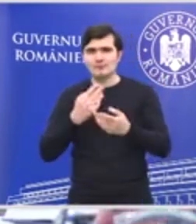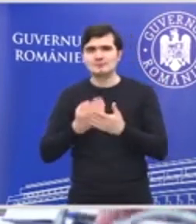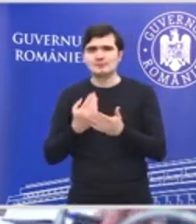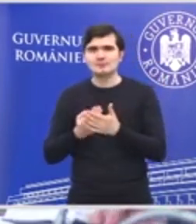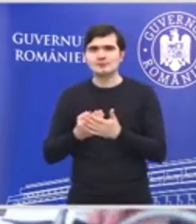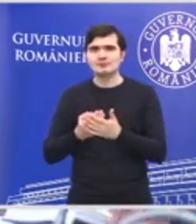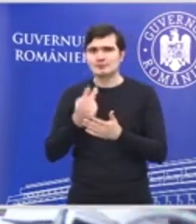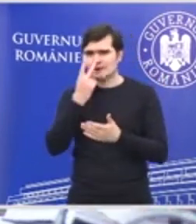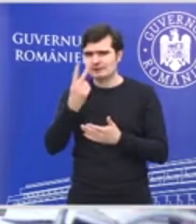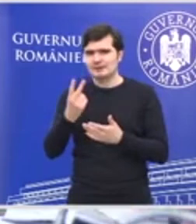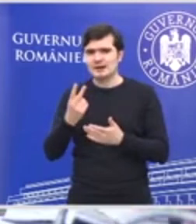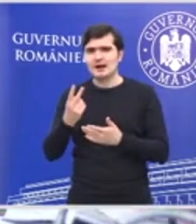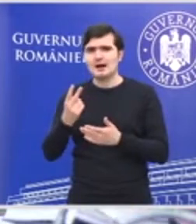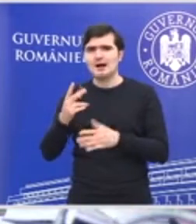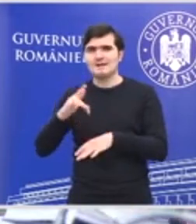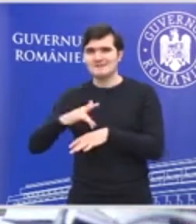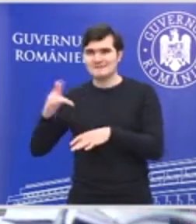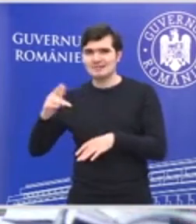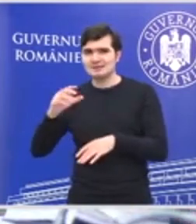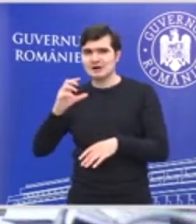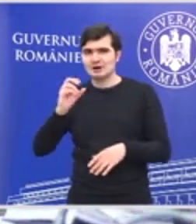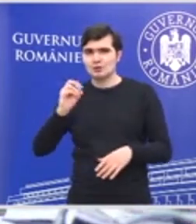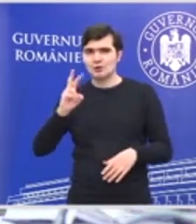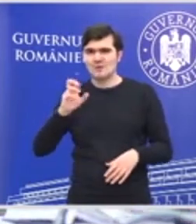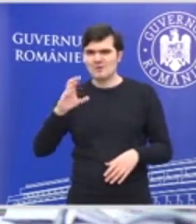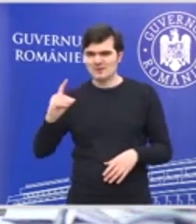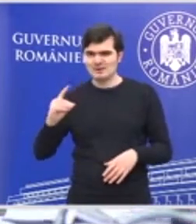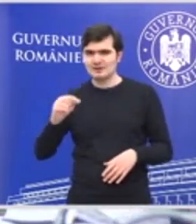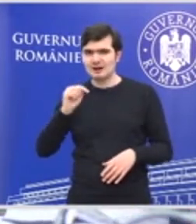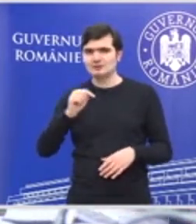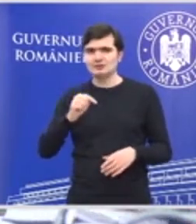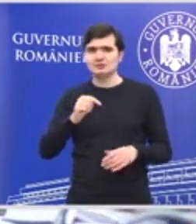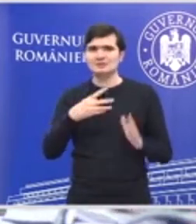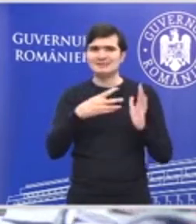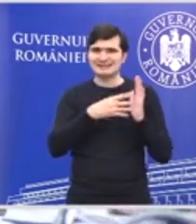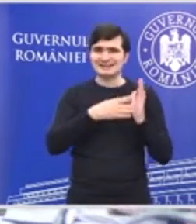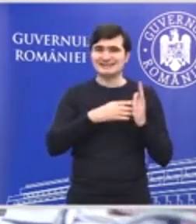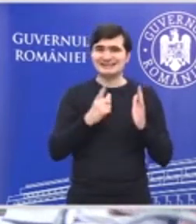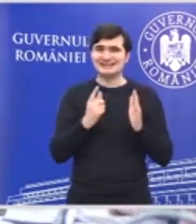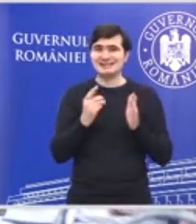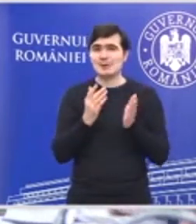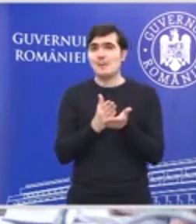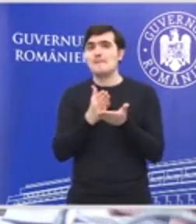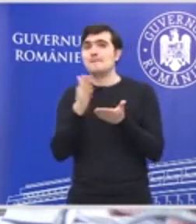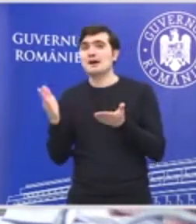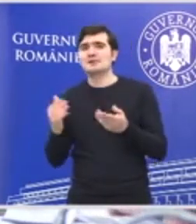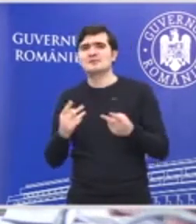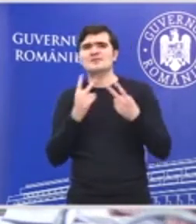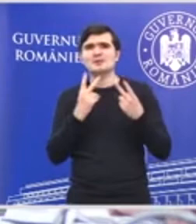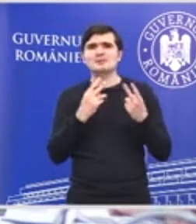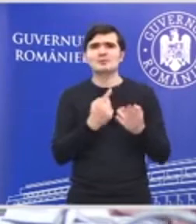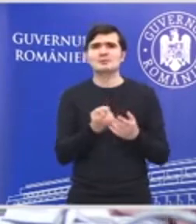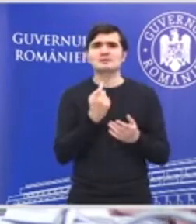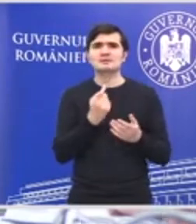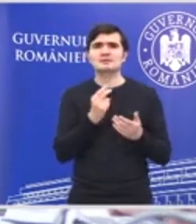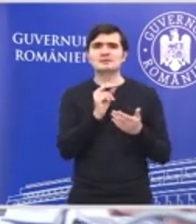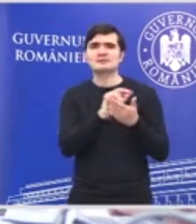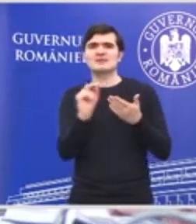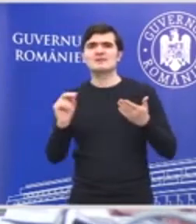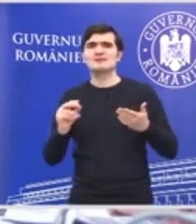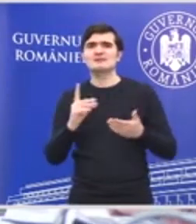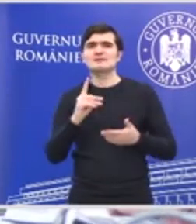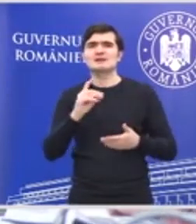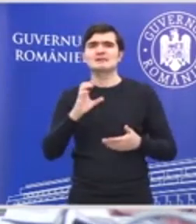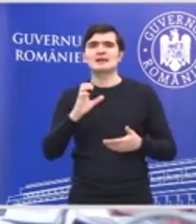de infecție cu virusul SARS-CoV-2 este o componentă esențială din definiția de caz, nu